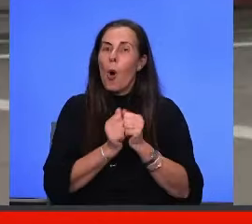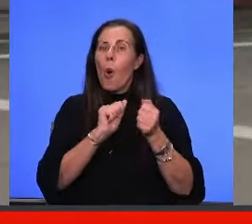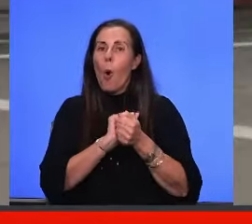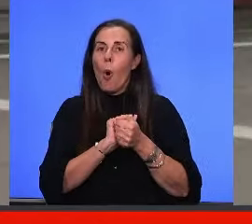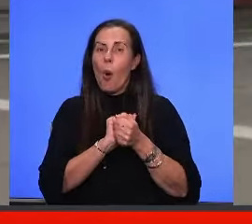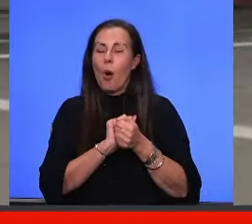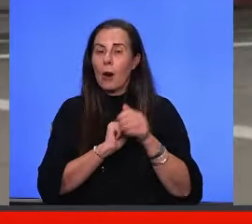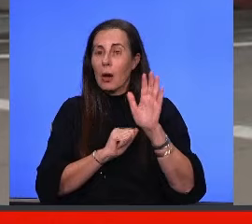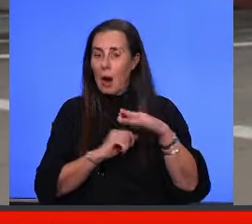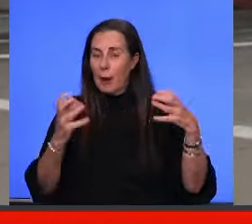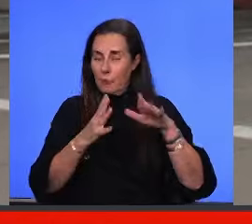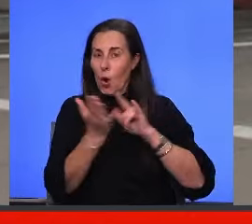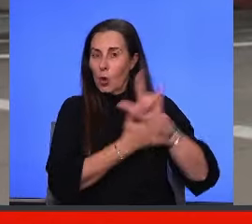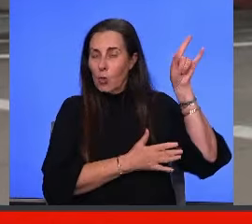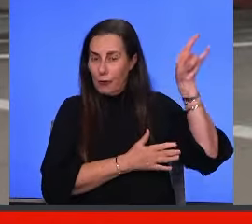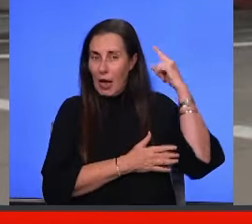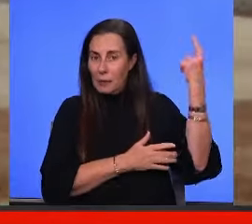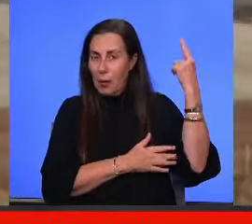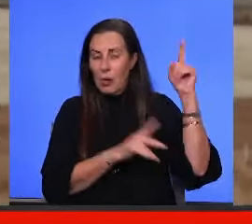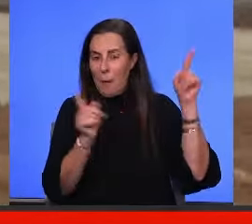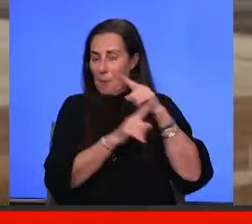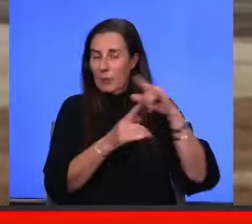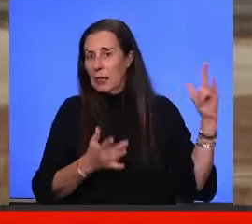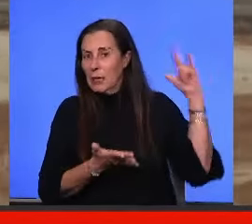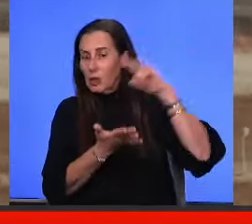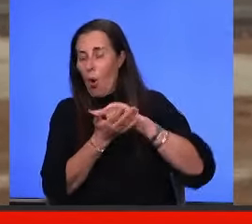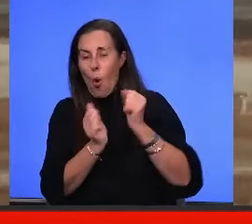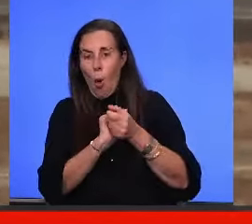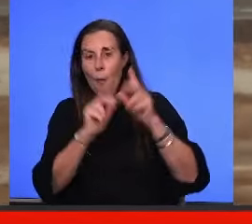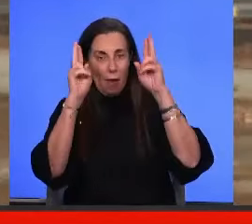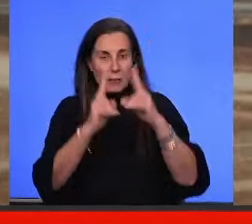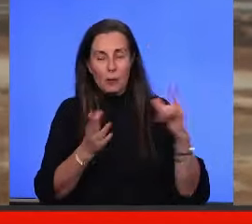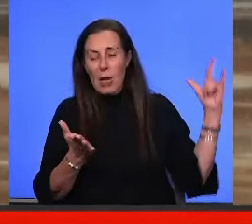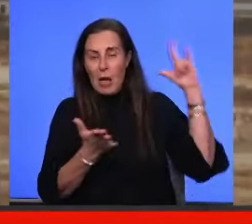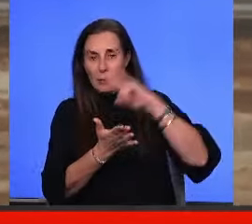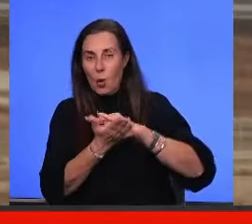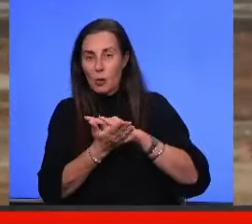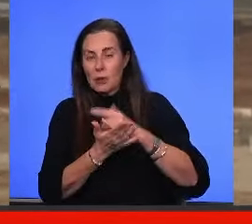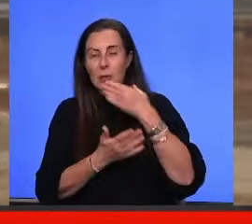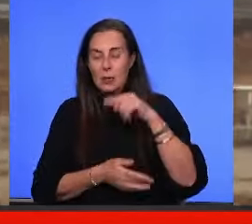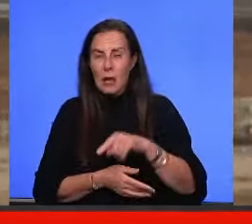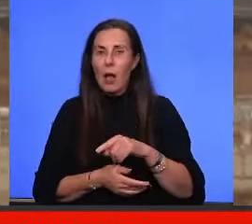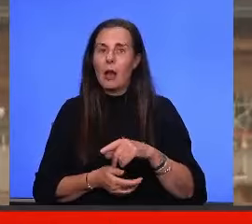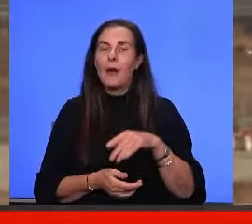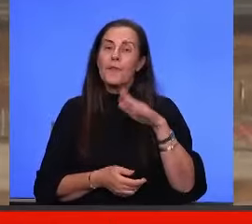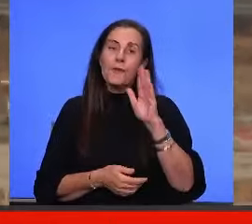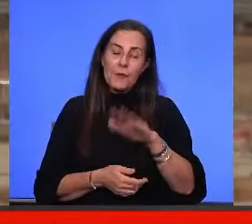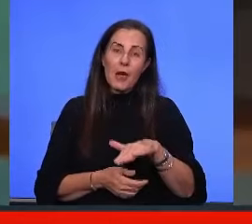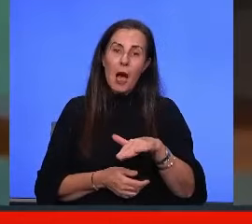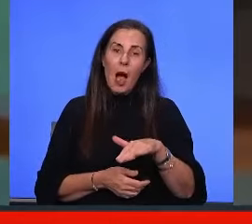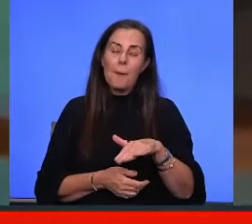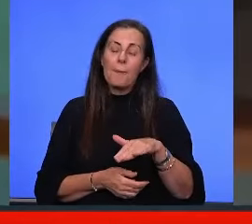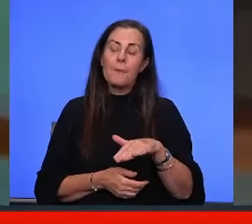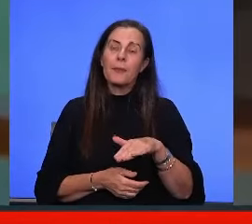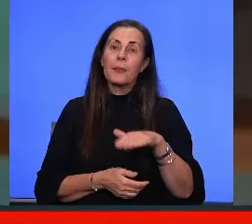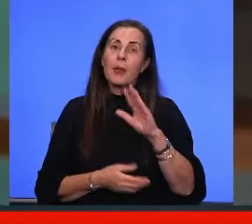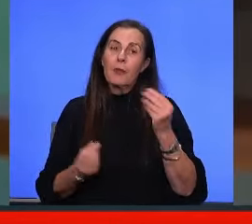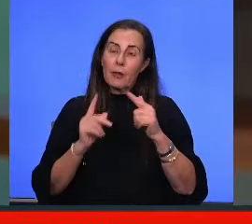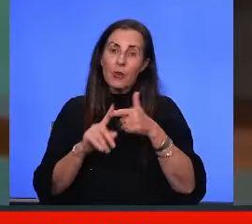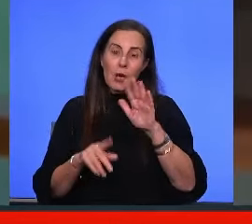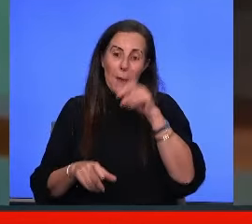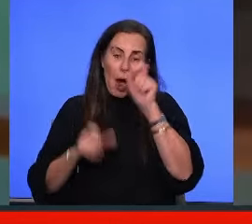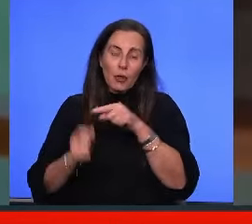צד אחד החברות תעופה שמבטלות טיסות או בכלל מפסיקות לטוס לארץ ומהארץ, והדבר השני זה